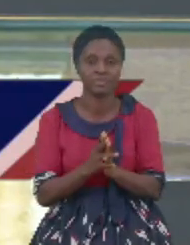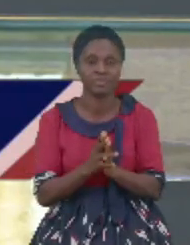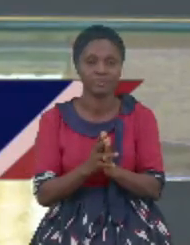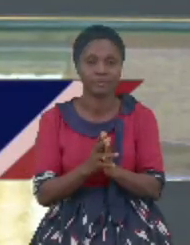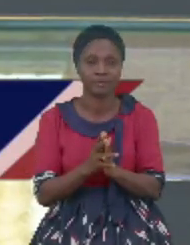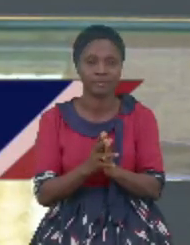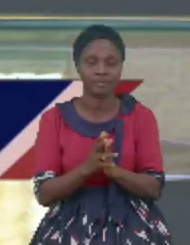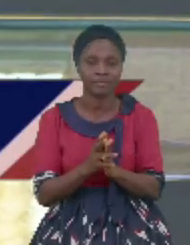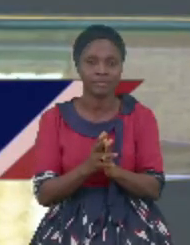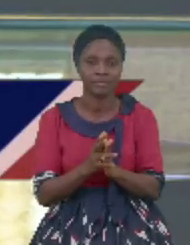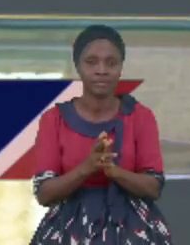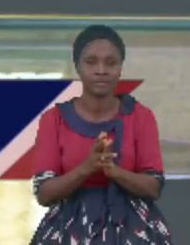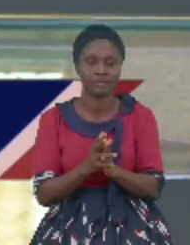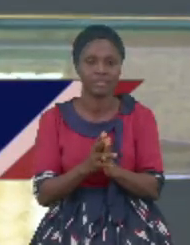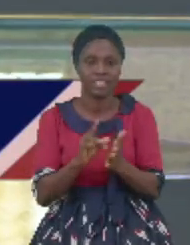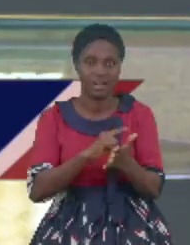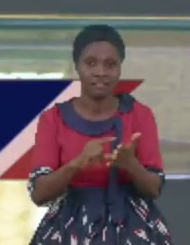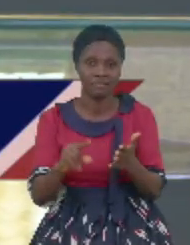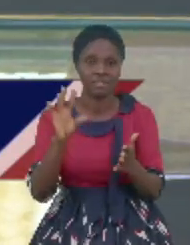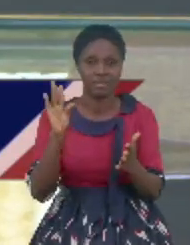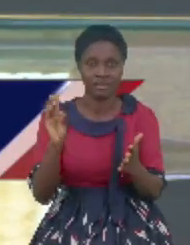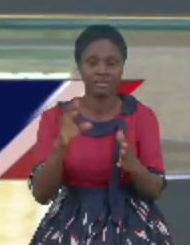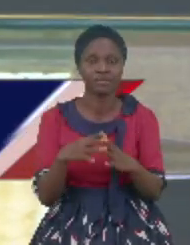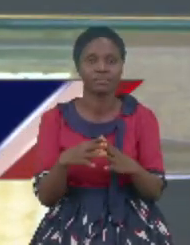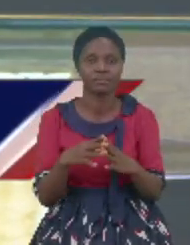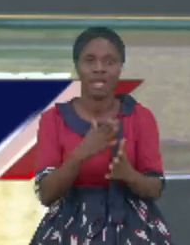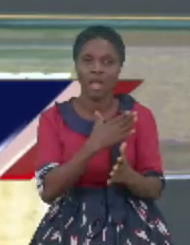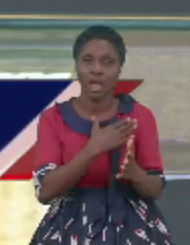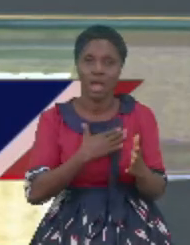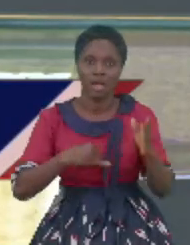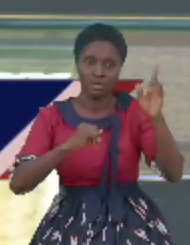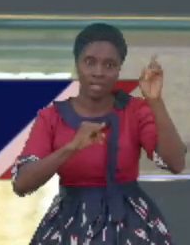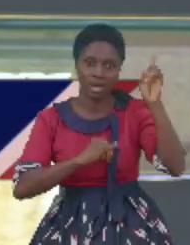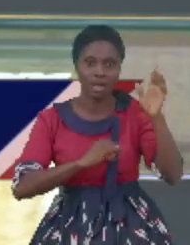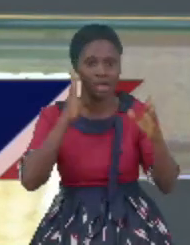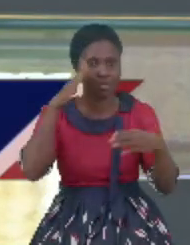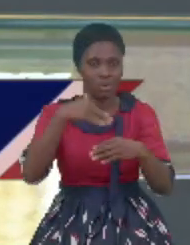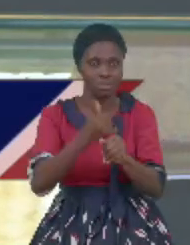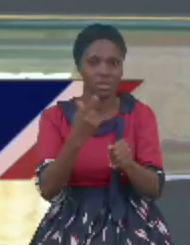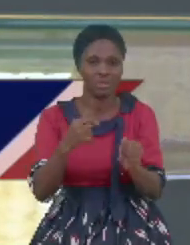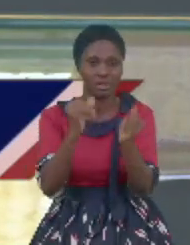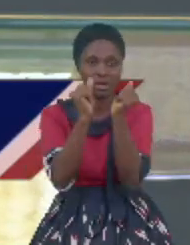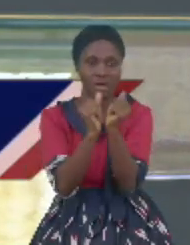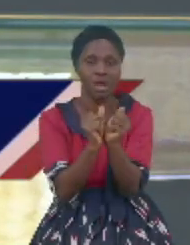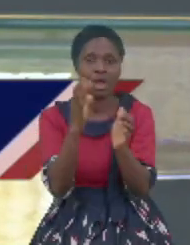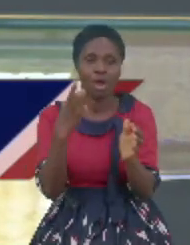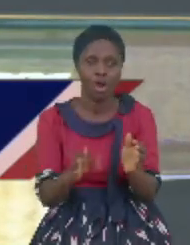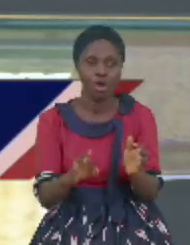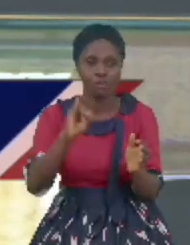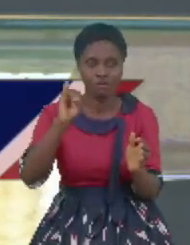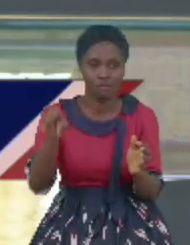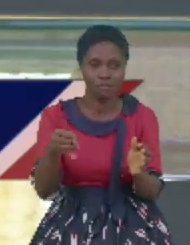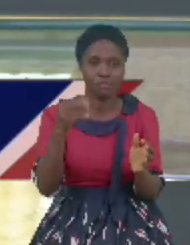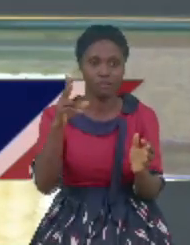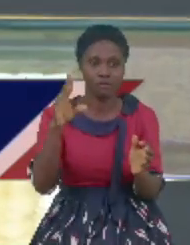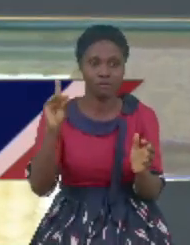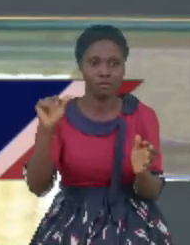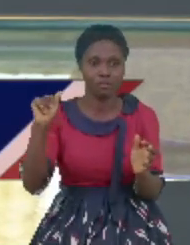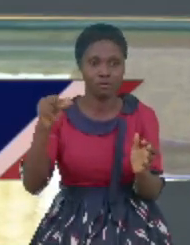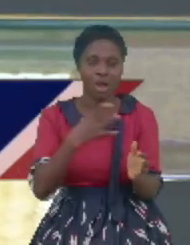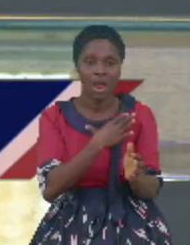7. Jérémie 33, nous lisons le verset 7. Je ramènerai les captifs